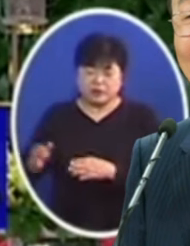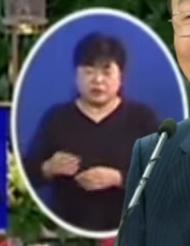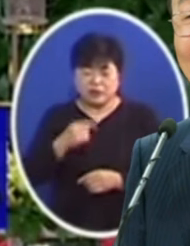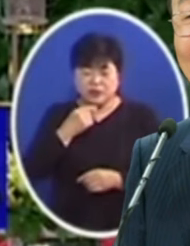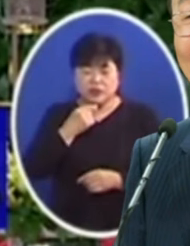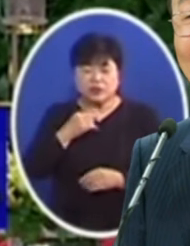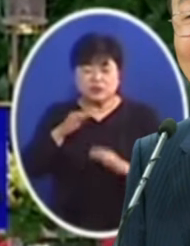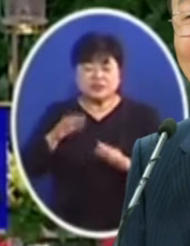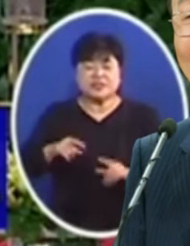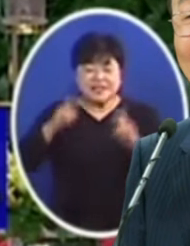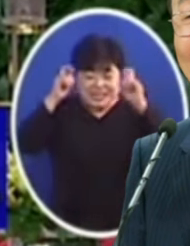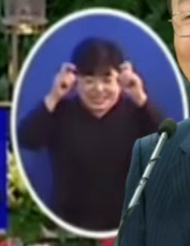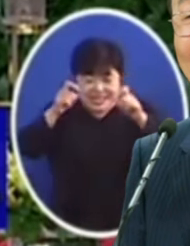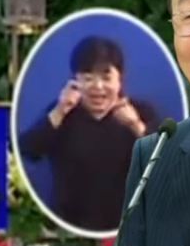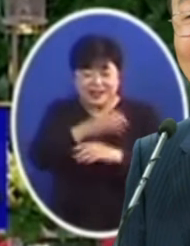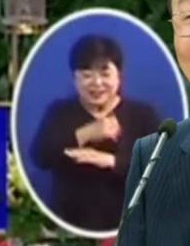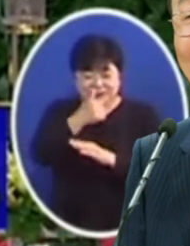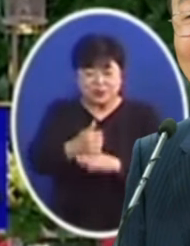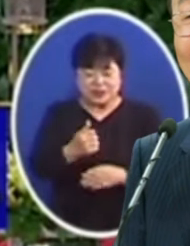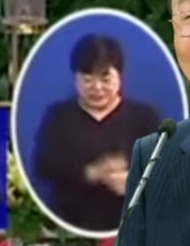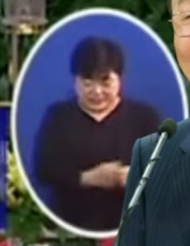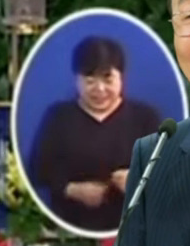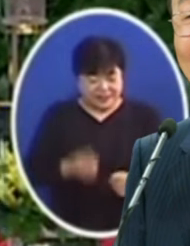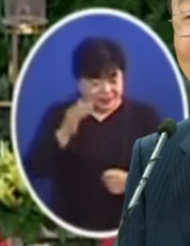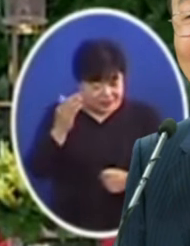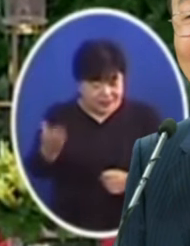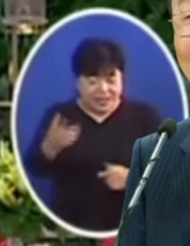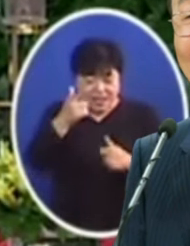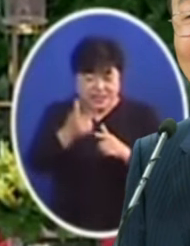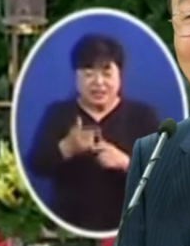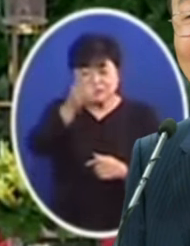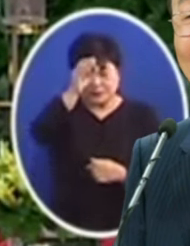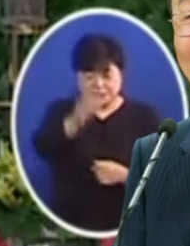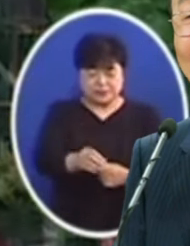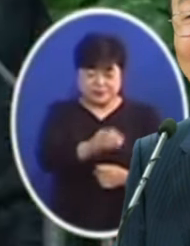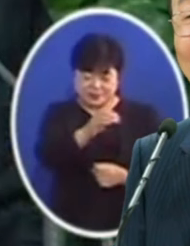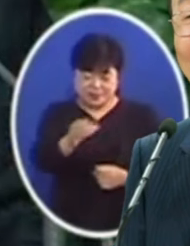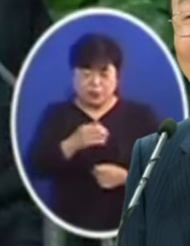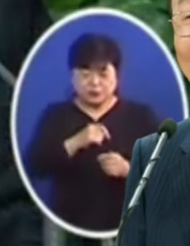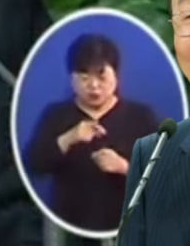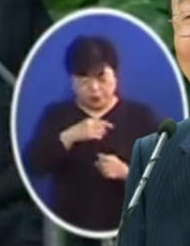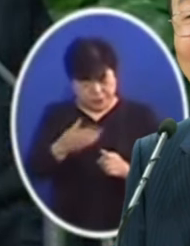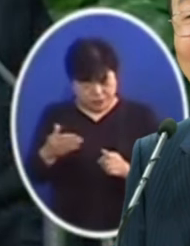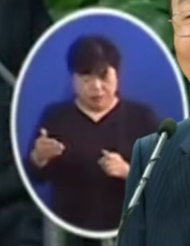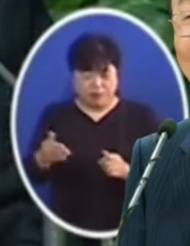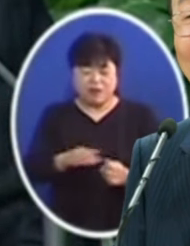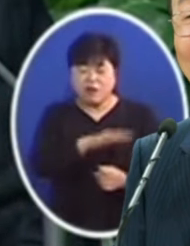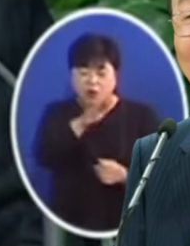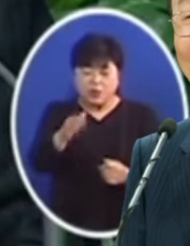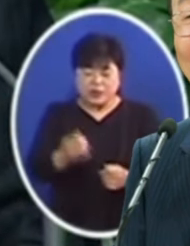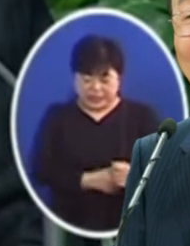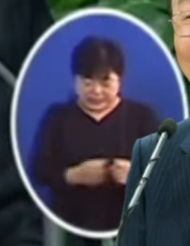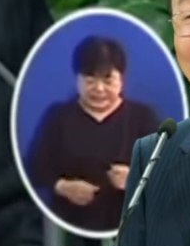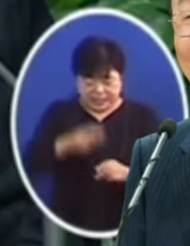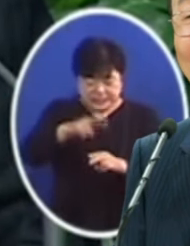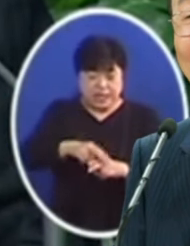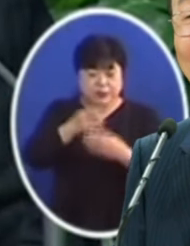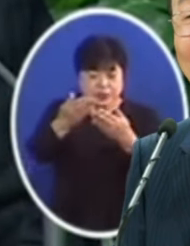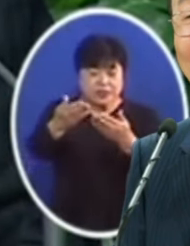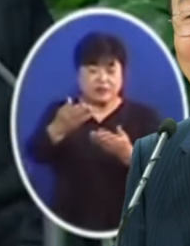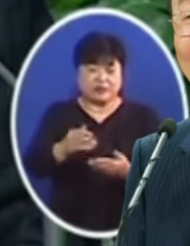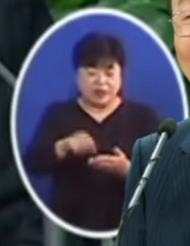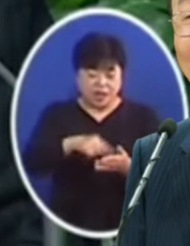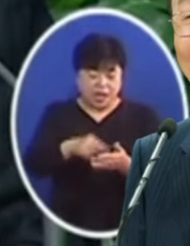유월장 양꽃 그리스도께서 희생되었나니라. 예수님이 십자가에서 몸짓고 피 흘려 우리 희생제물이 되어